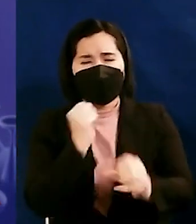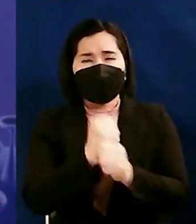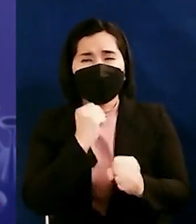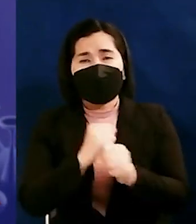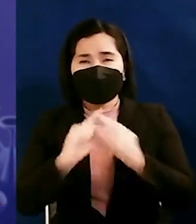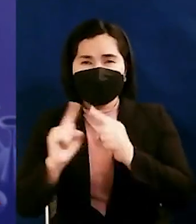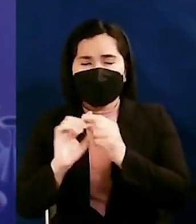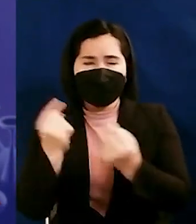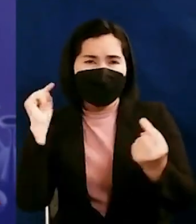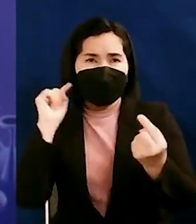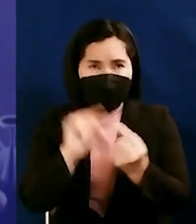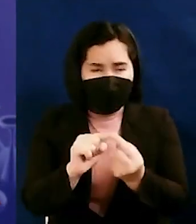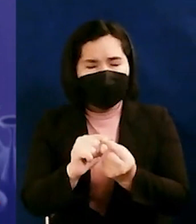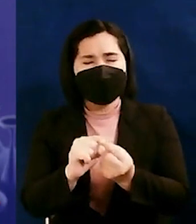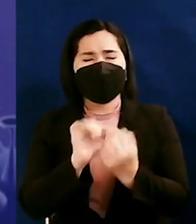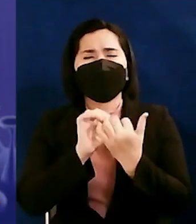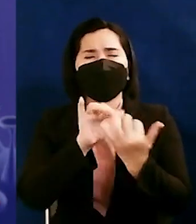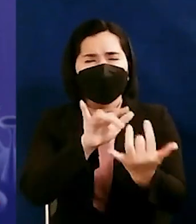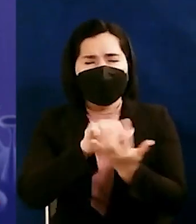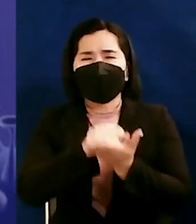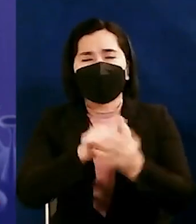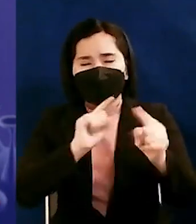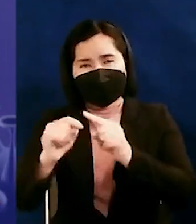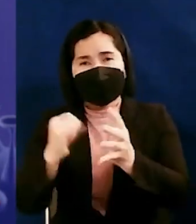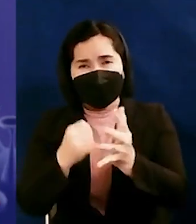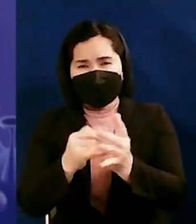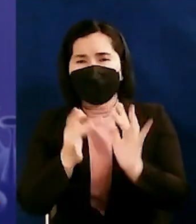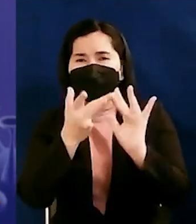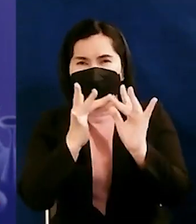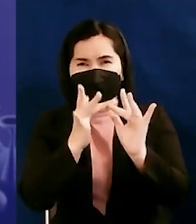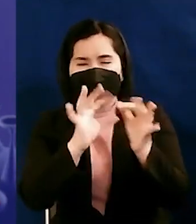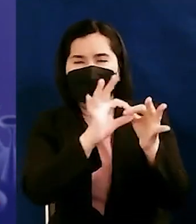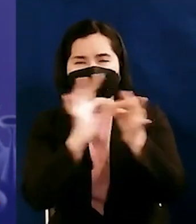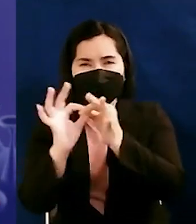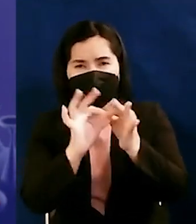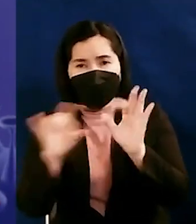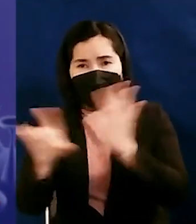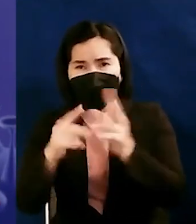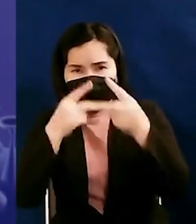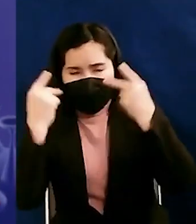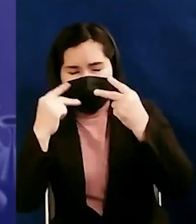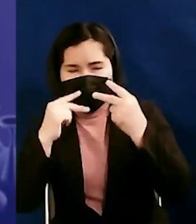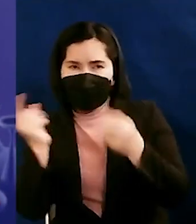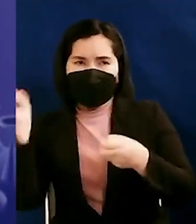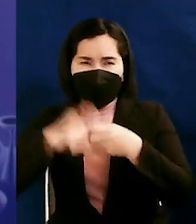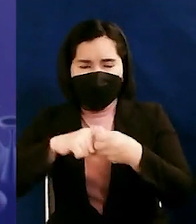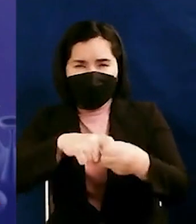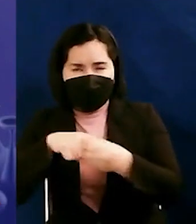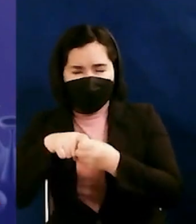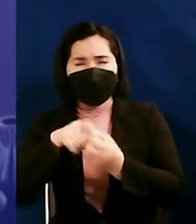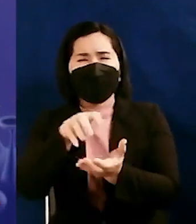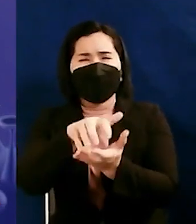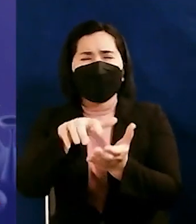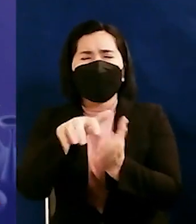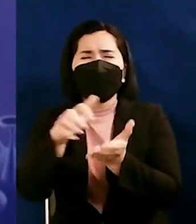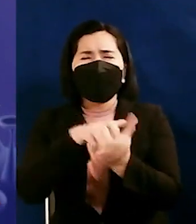ทอร์เน็ตนะครับก็เลยอาจจะเป็นจุดที่ทำให้สามารถถูกบุกรุกเข้าไปทางนี้ได้นะครับแล้วก็จากการตรวจสอบเบื้องต้นเนี่